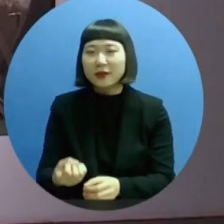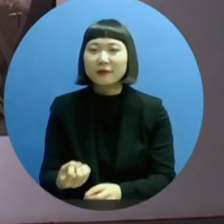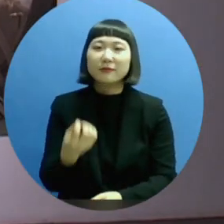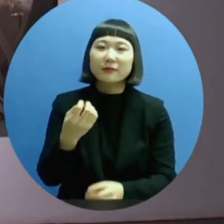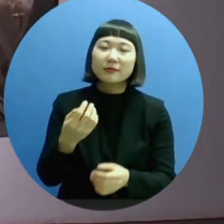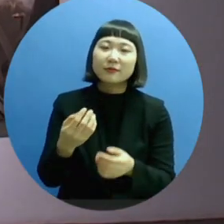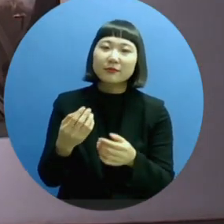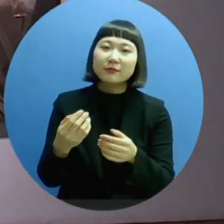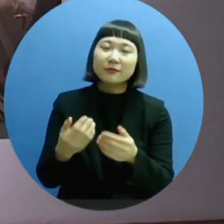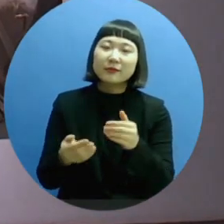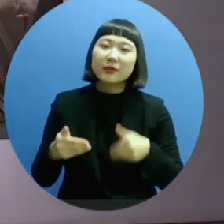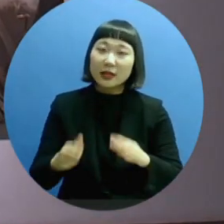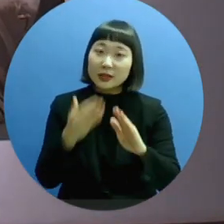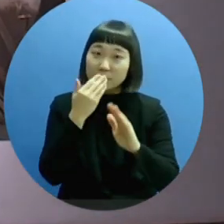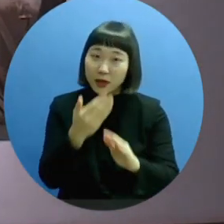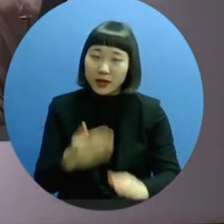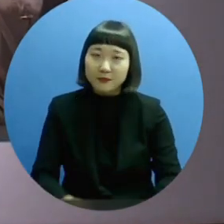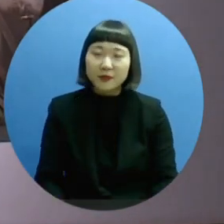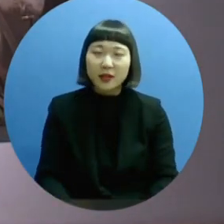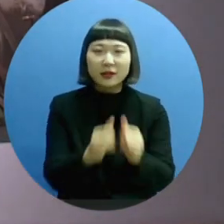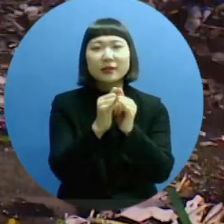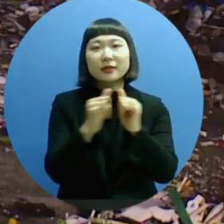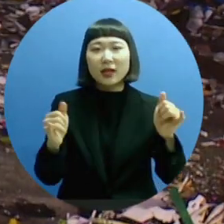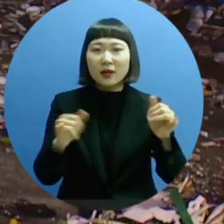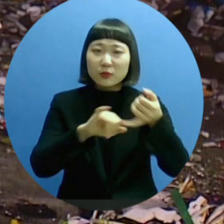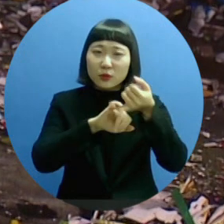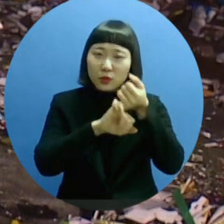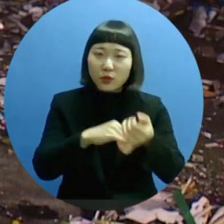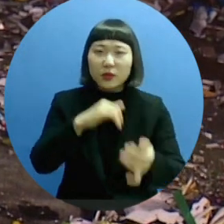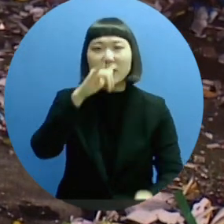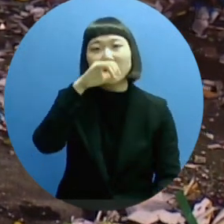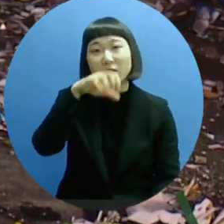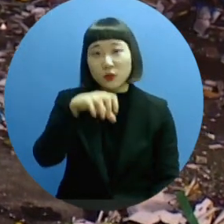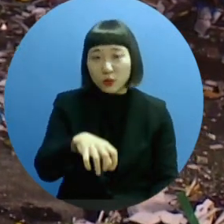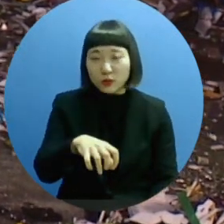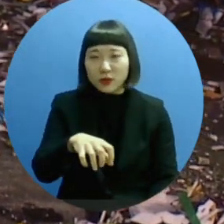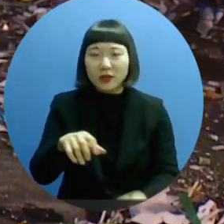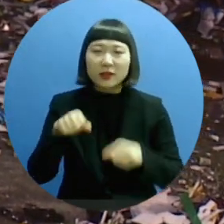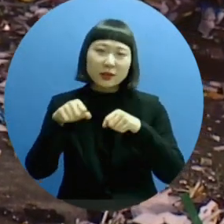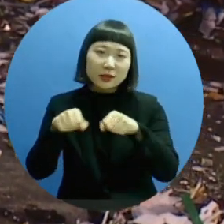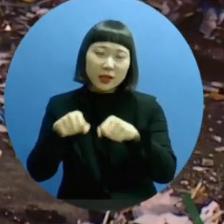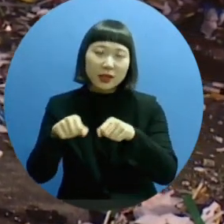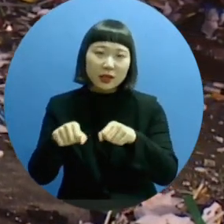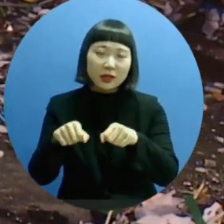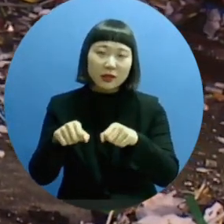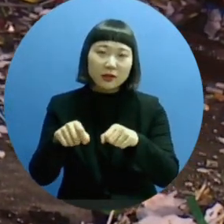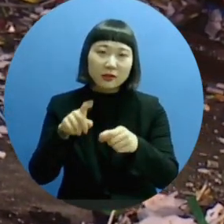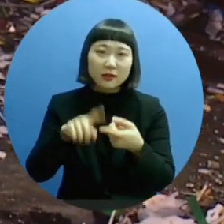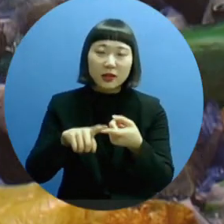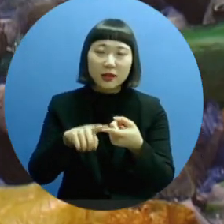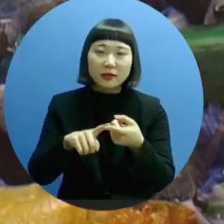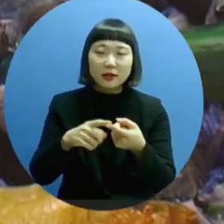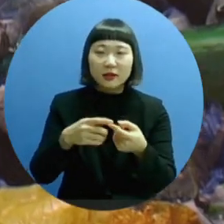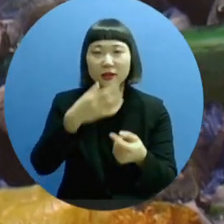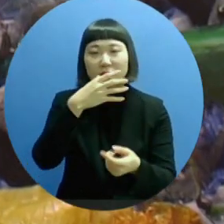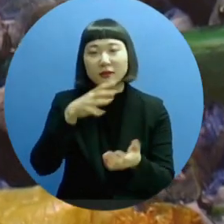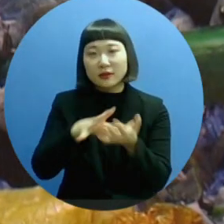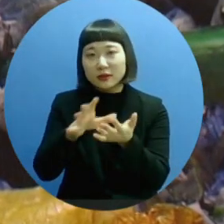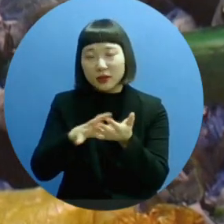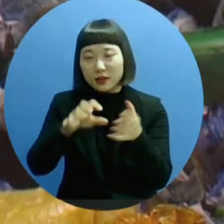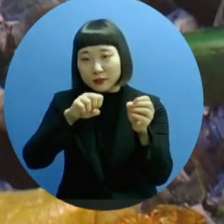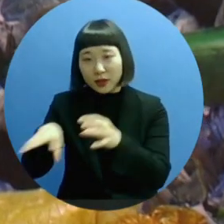사람이 있는 곳에는 꼭 필요한 쓰레기 처리장. 화려한 도시 이면에 숨겨진 지하공장에선